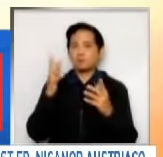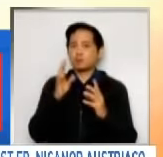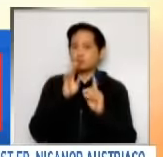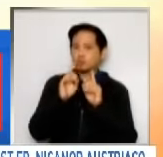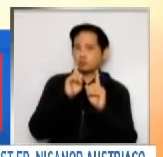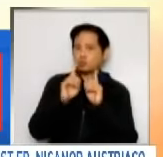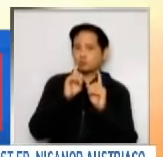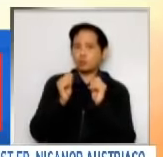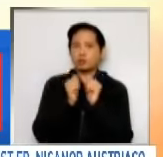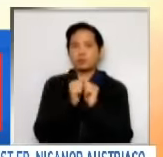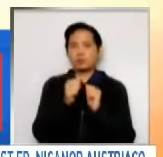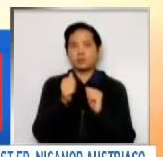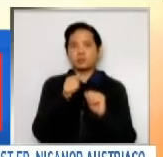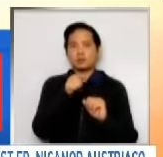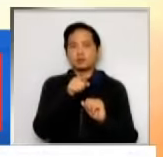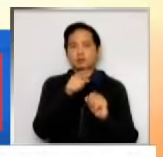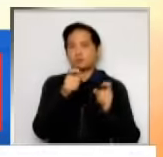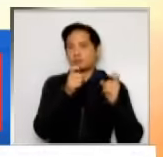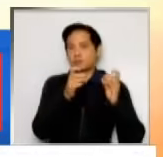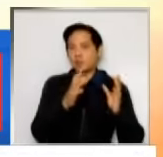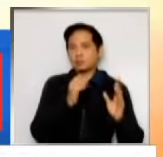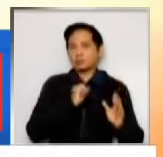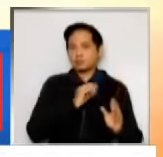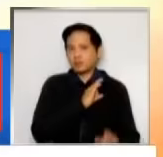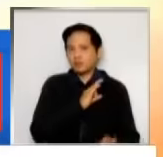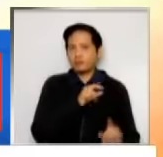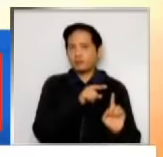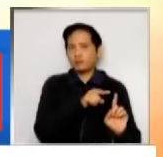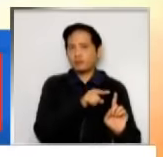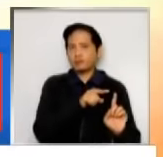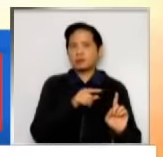sanctions pag nagsasakay po sila ng hindi po apor.